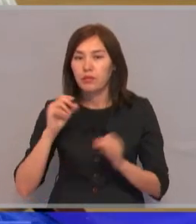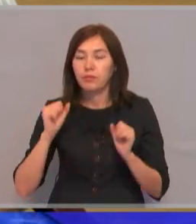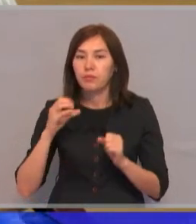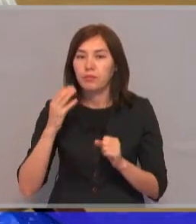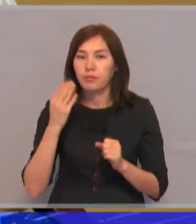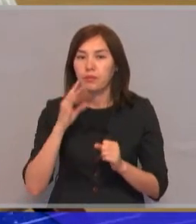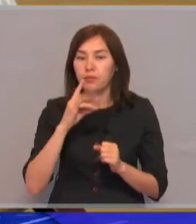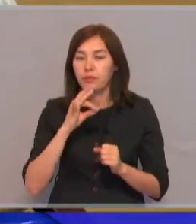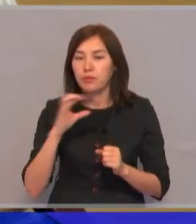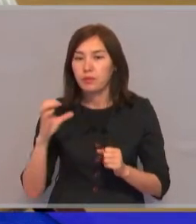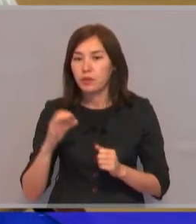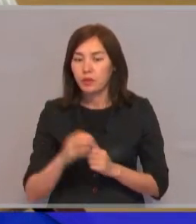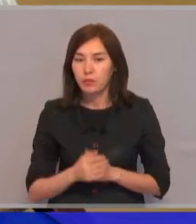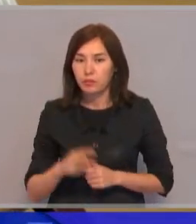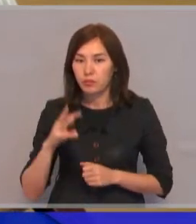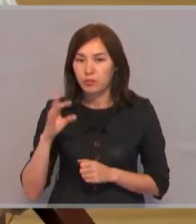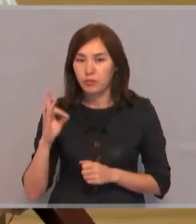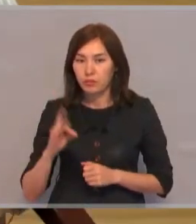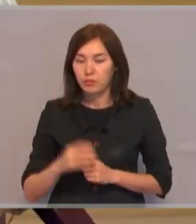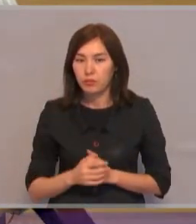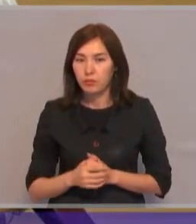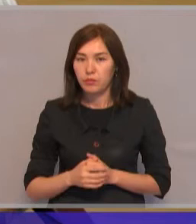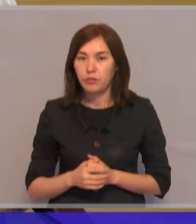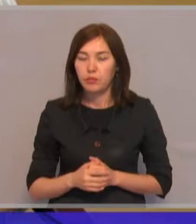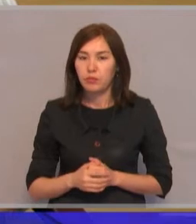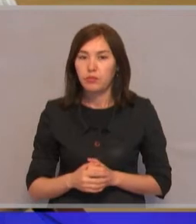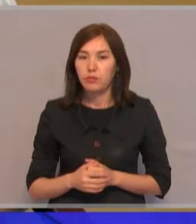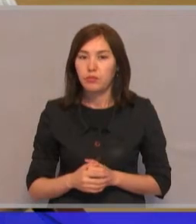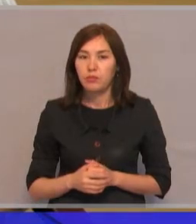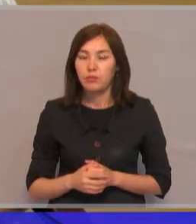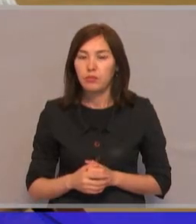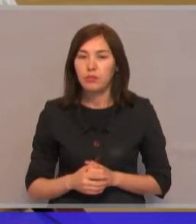шынос бана мөлтек ауданды көрген боларсыздар.